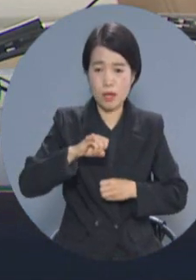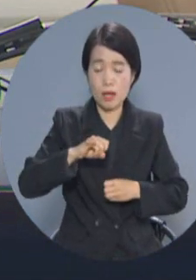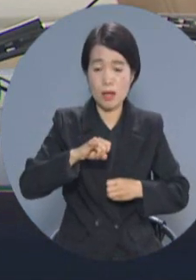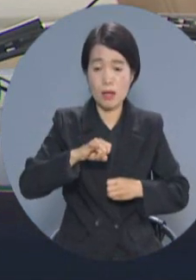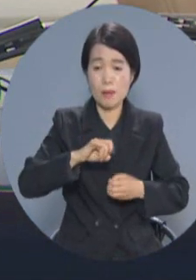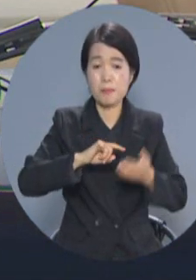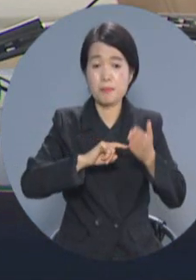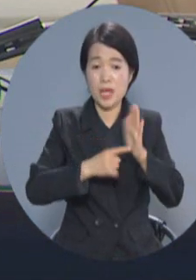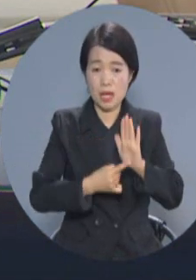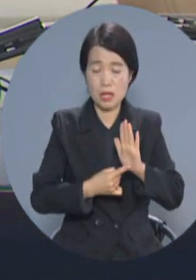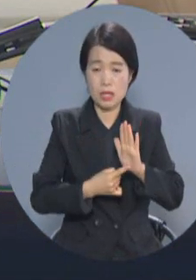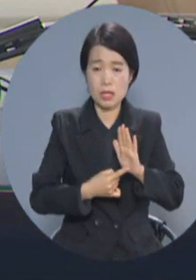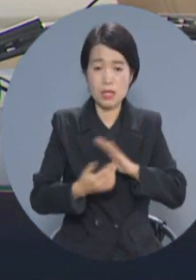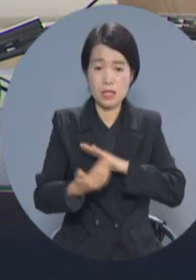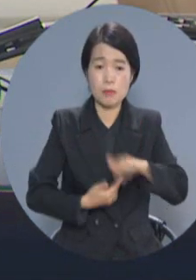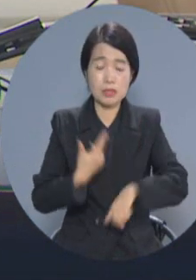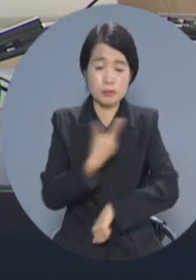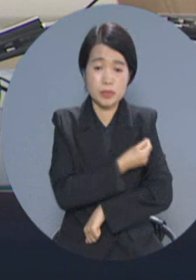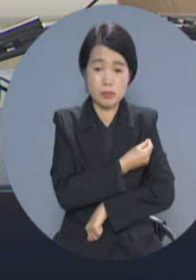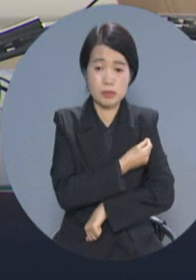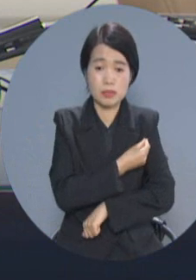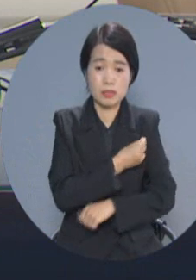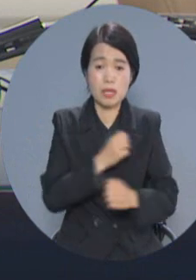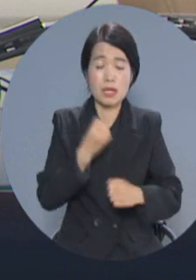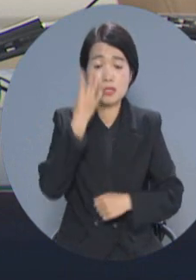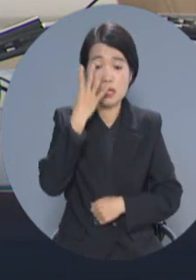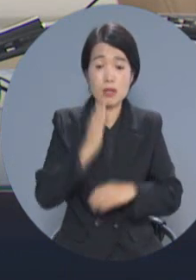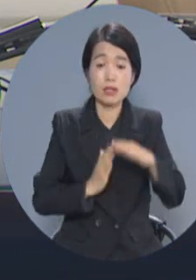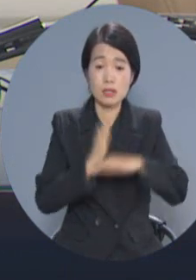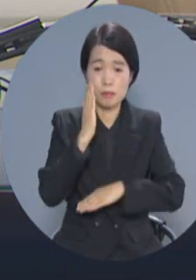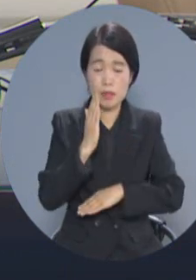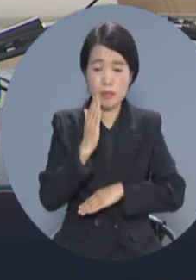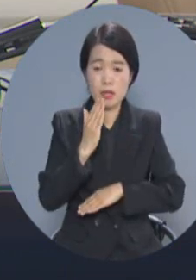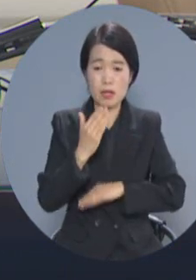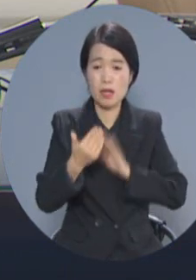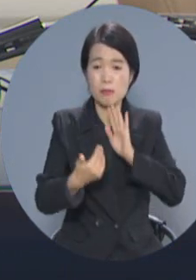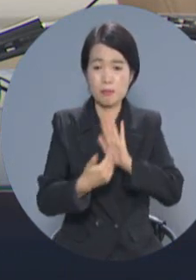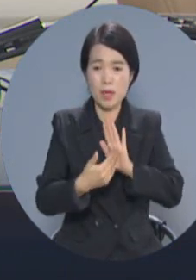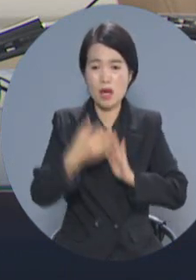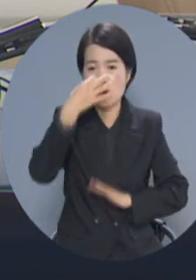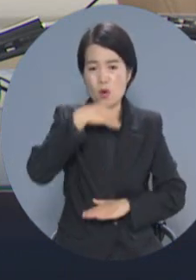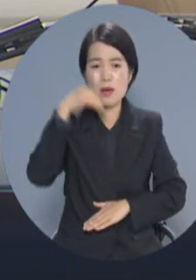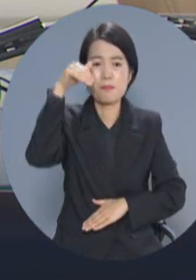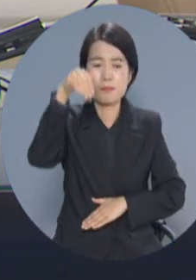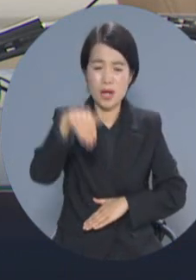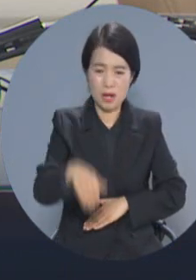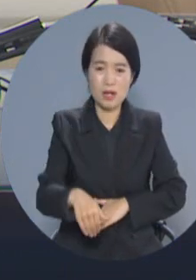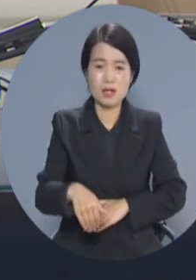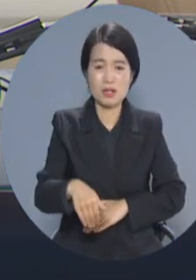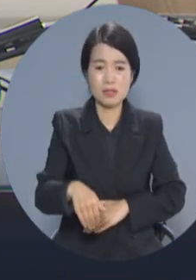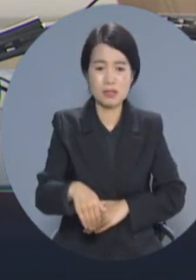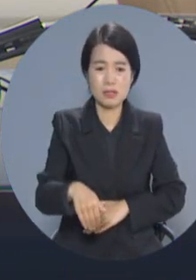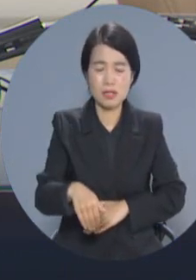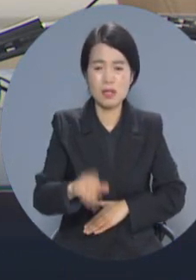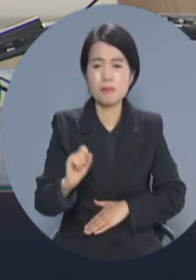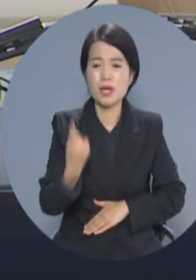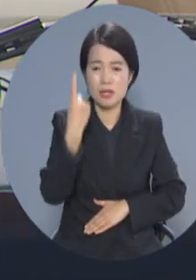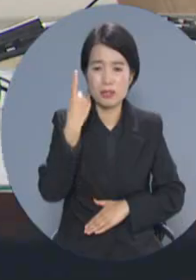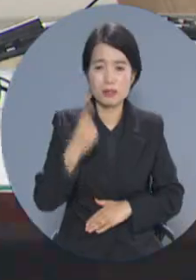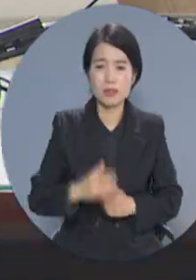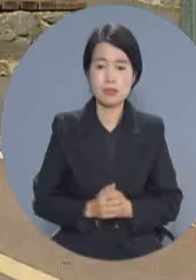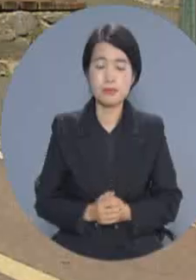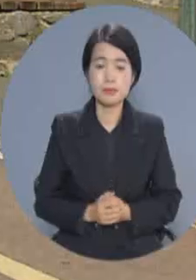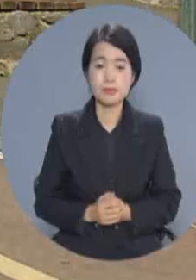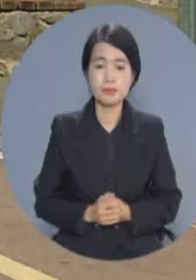출현하고 또 예방접종 맞은 지가 예를 들면 4개월이 넘어가면서 중앙체 값이 떨어진 데 그 원인이 있는 것으로